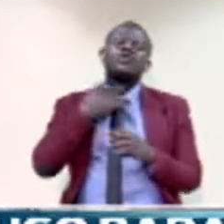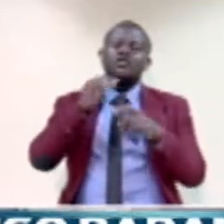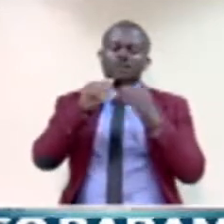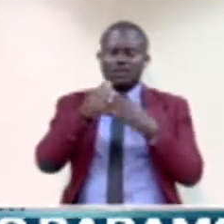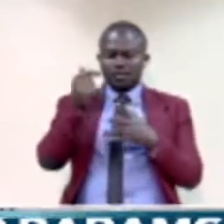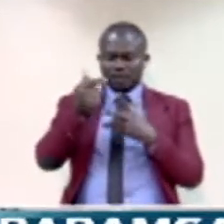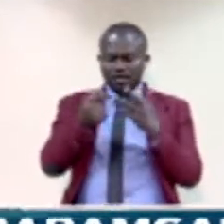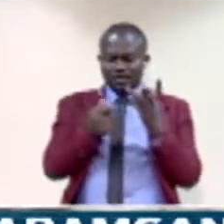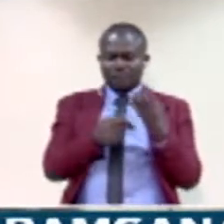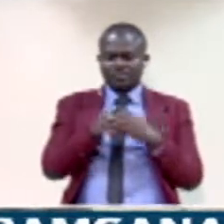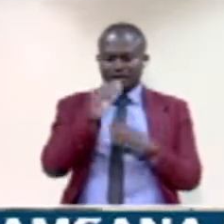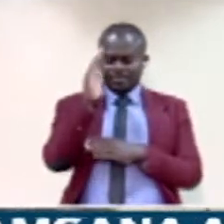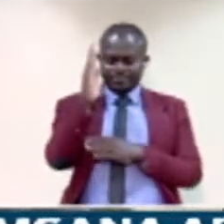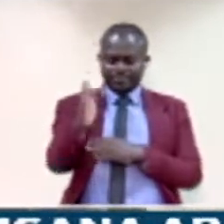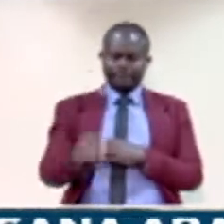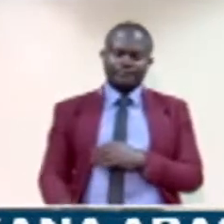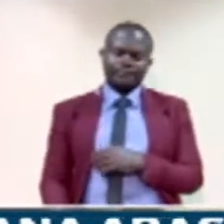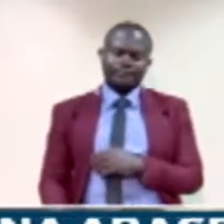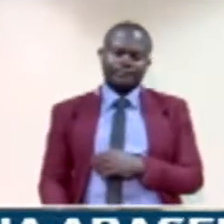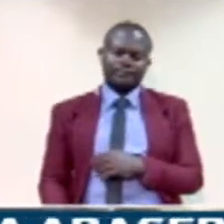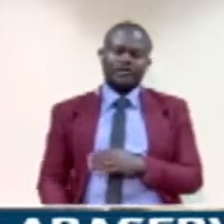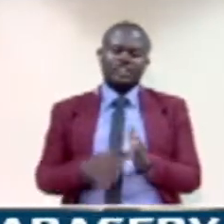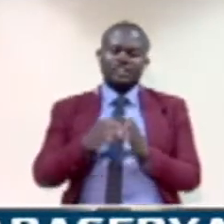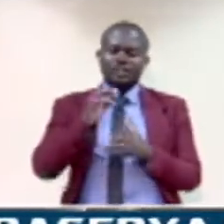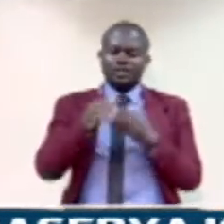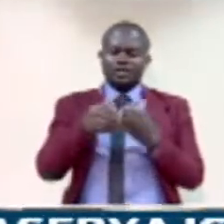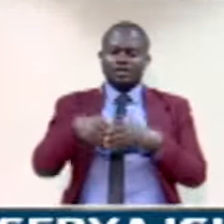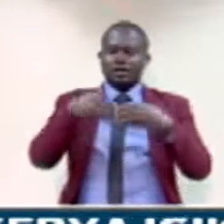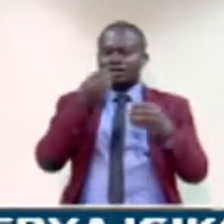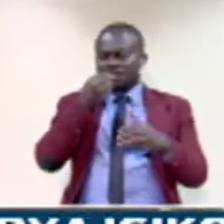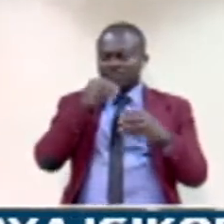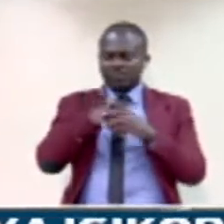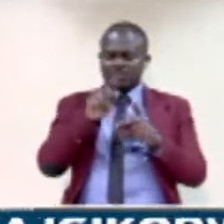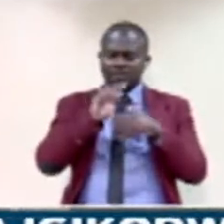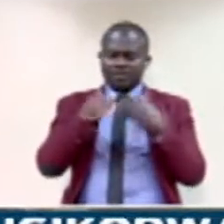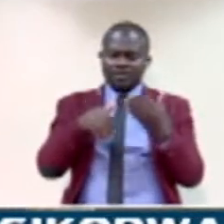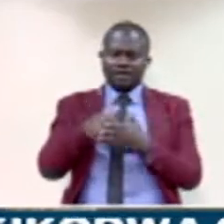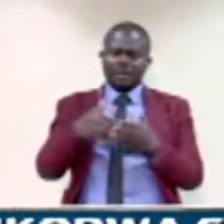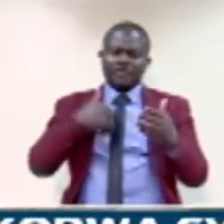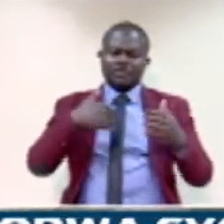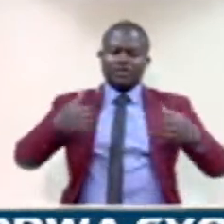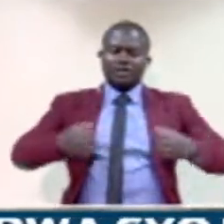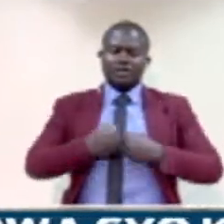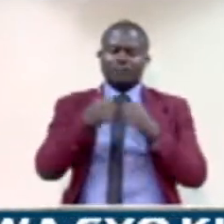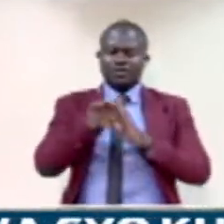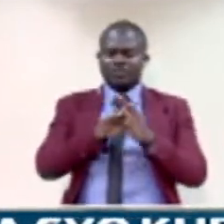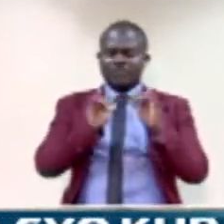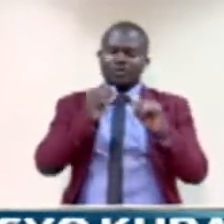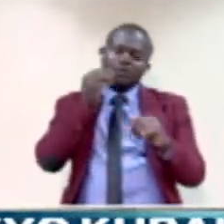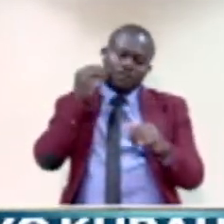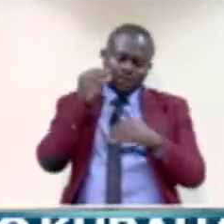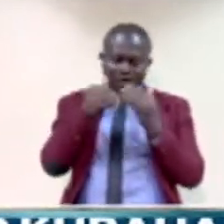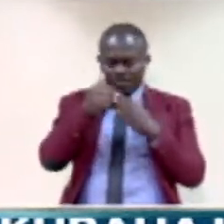uko bishyirwa ku murongo. Icyiciro cya kabiri cya gahunda yo gutanga ibiribwa ku baturage bagizweho ingaruka na gahunda ya guma mu rugo kubera icyorezo